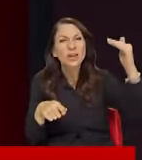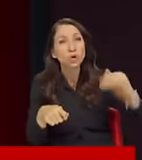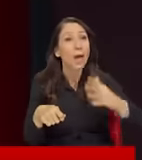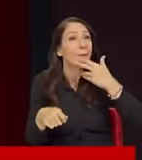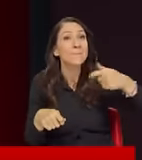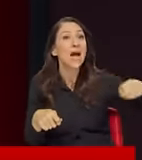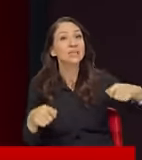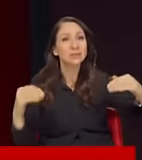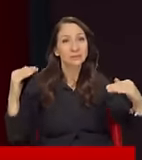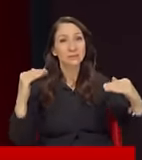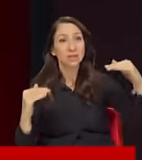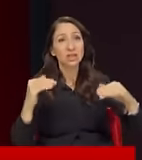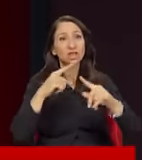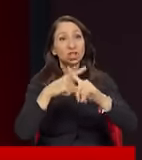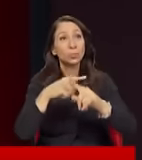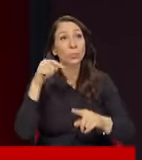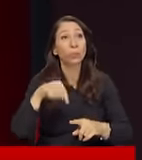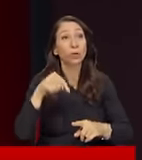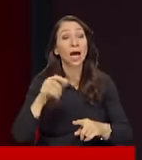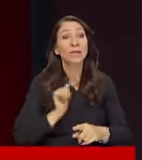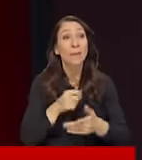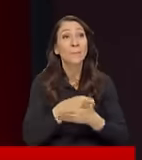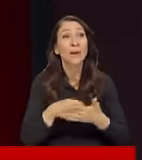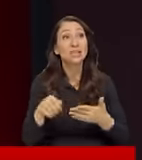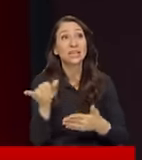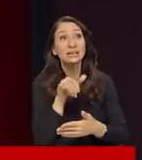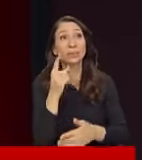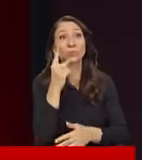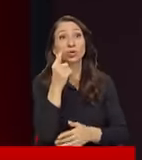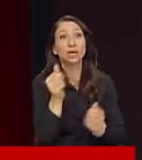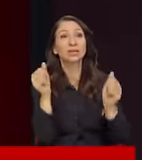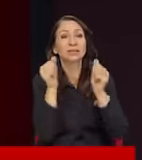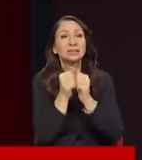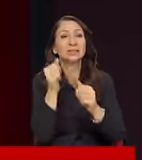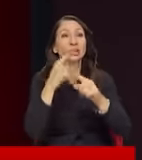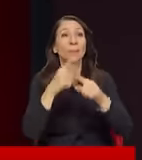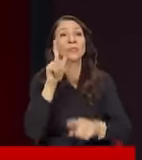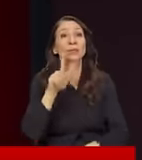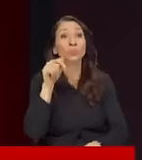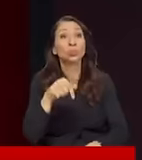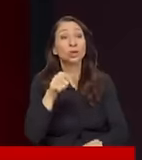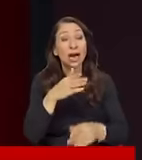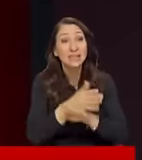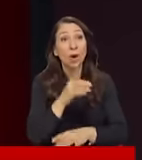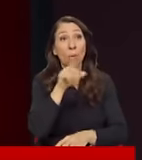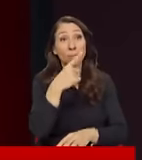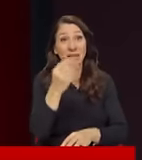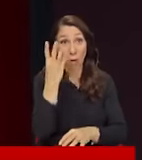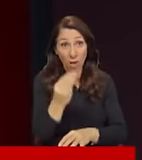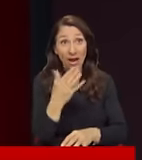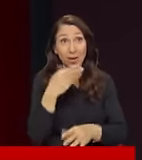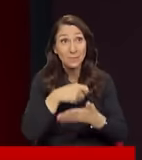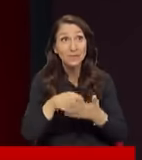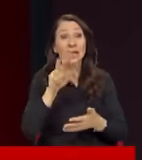düşük emekli maaşıyla oranını çarptığınızda bugünkü asgari ücreti yaklaşık 1,5'la çarpmanız lazım. Ve bugün aslında 10 bin lira olan